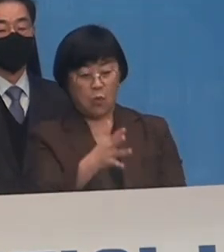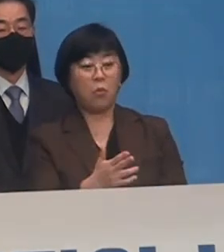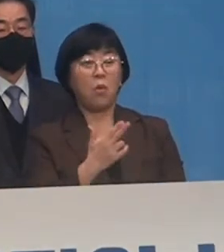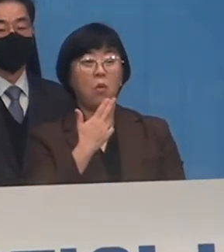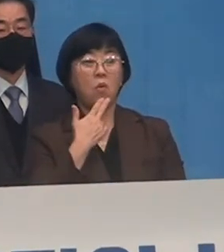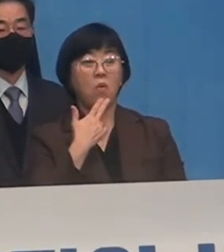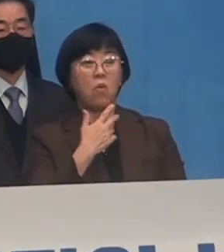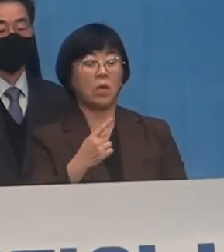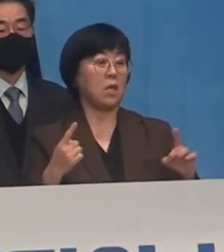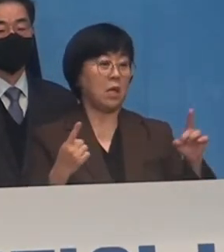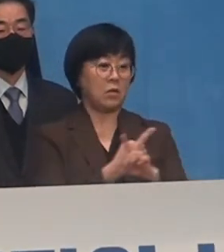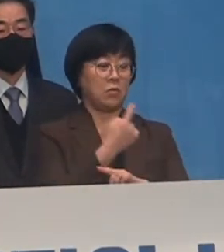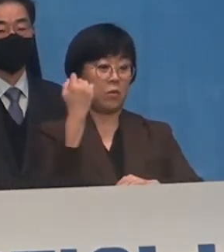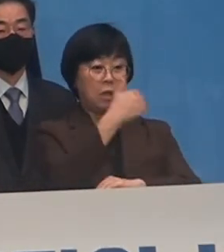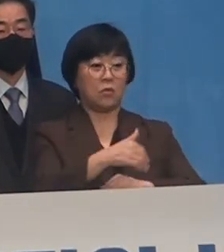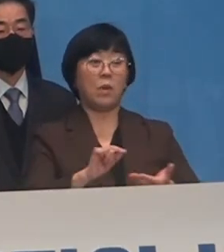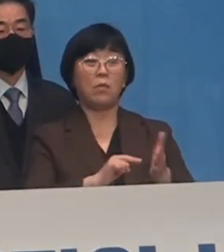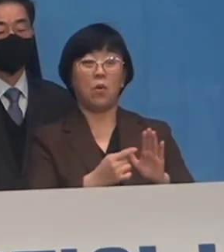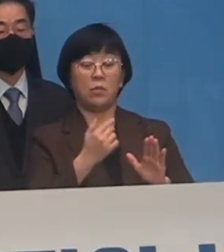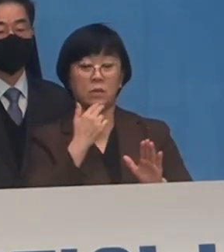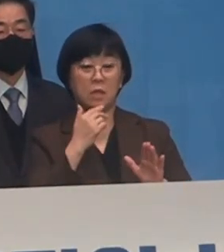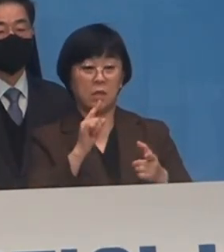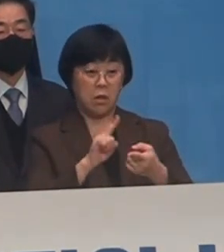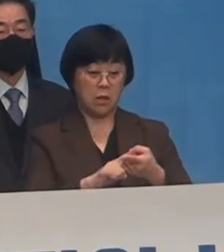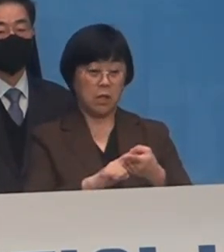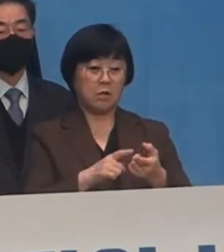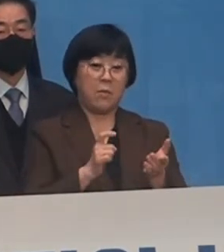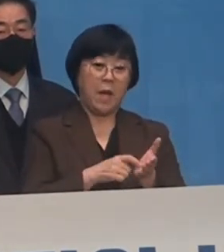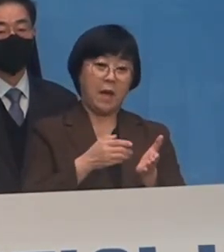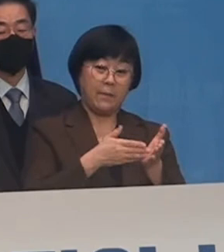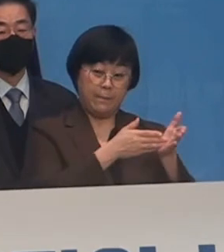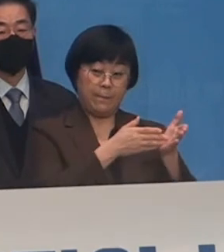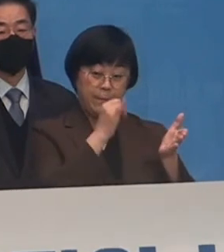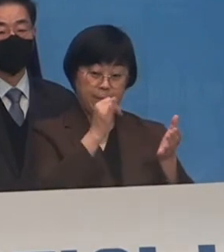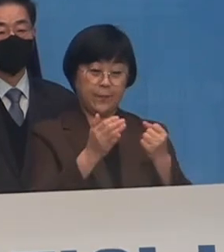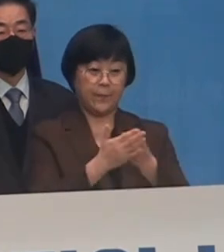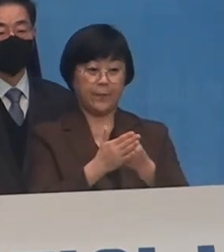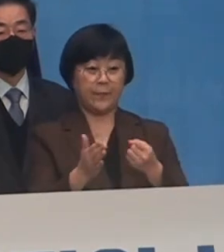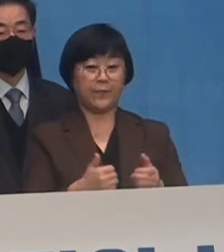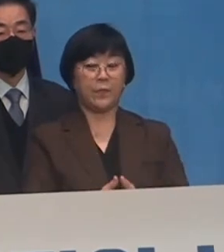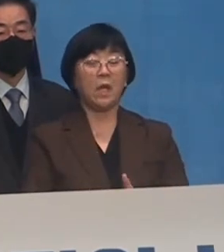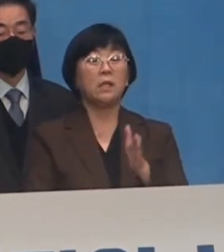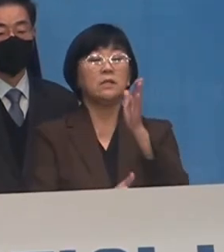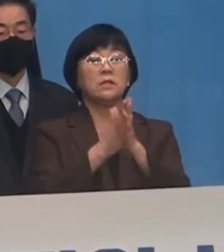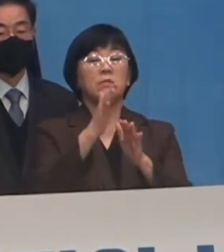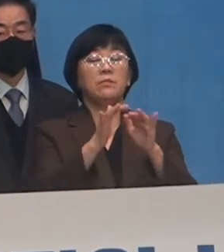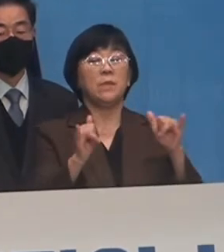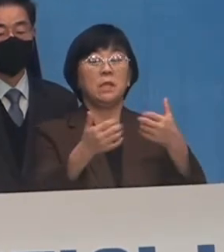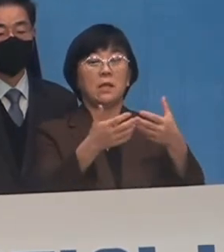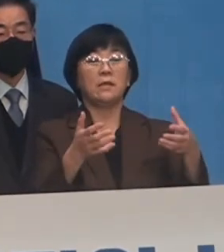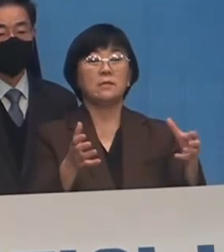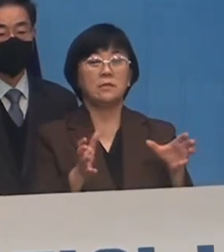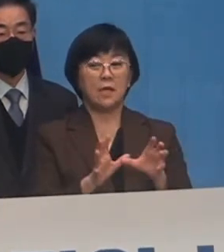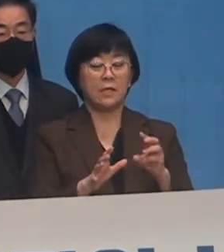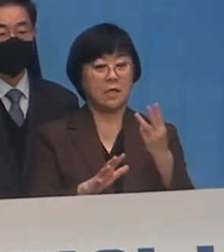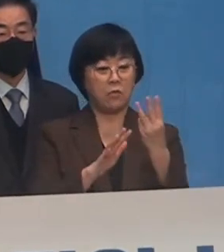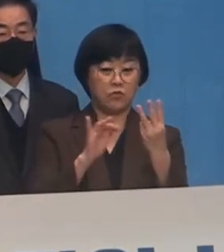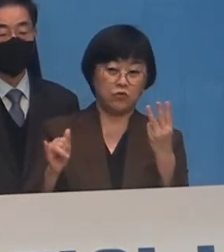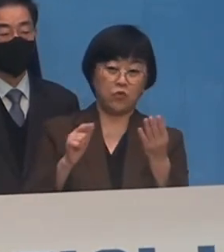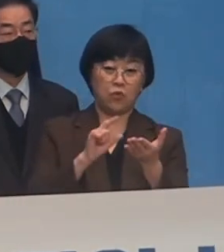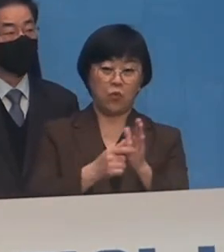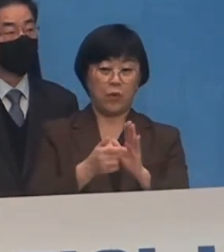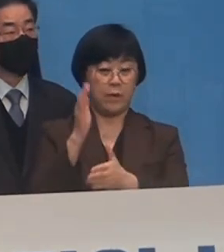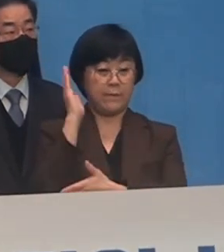또는 개선 대책을 내놓지 않고 있습니다. 이 부분을 다시 한번 촉구를 드리면서 시민단체 한 3분